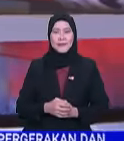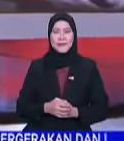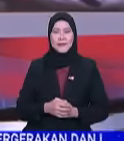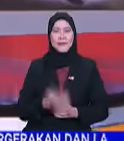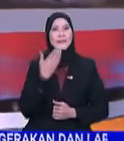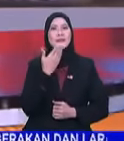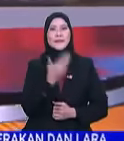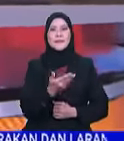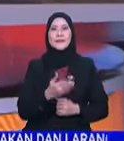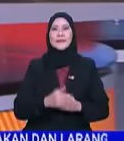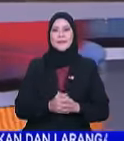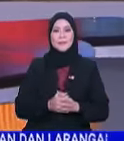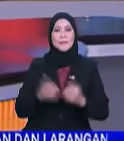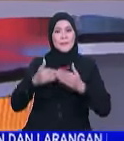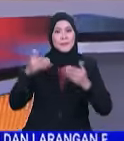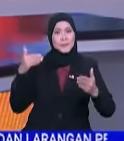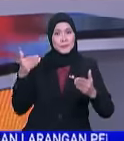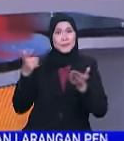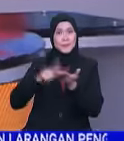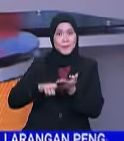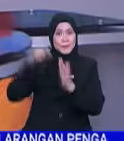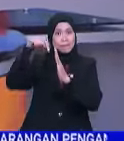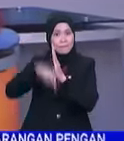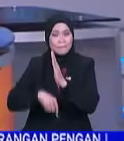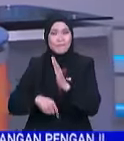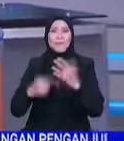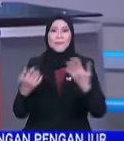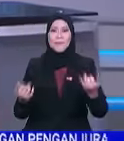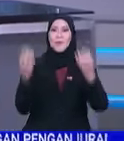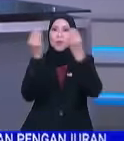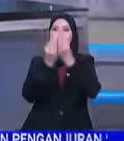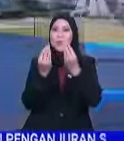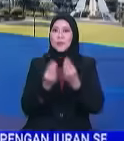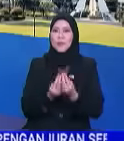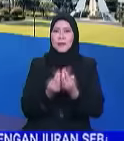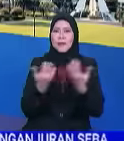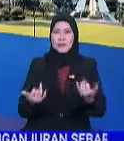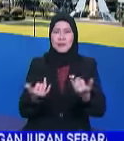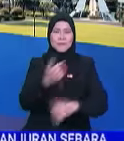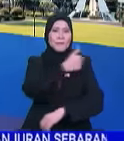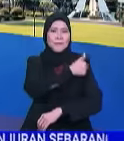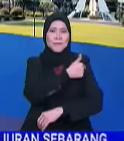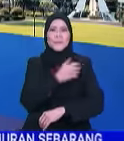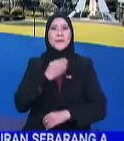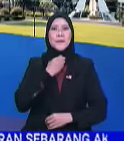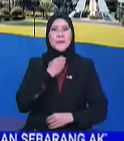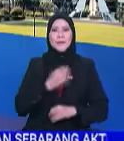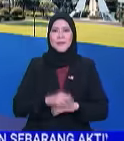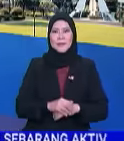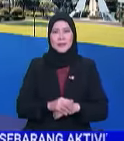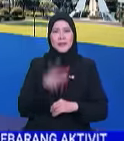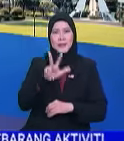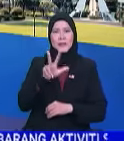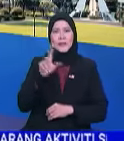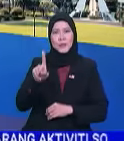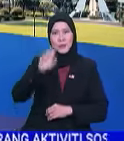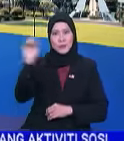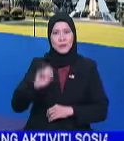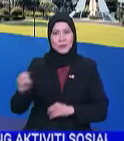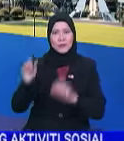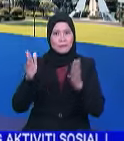Baik, terima kasih. Sebelum ke perkembangan lanjut, kita ikuti statistik terkini vaksinasi di Perak. Sebanyak